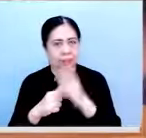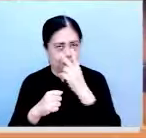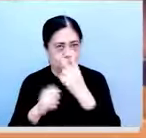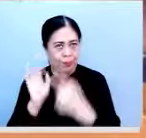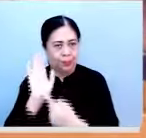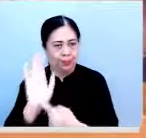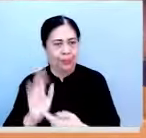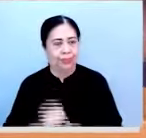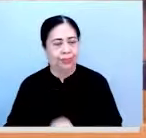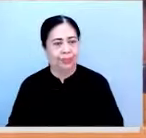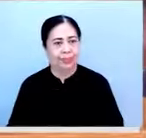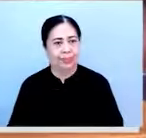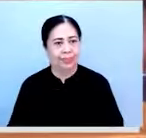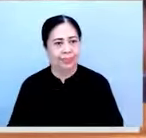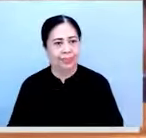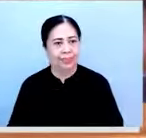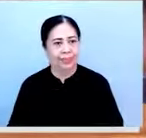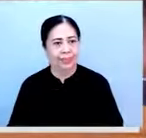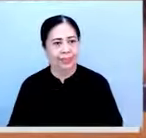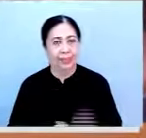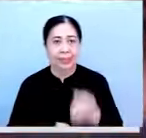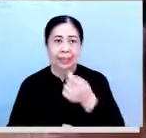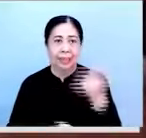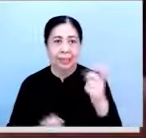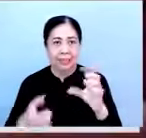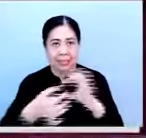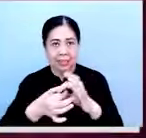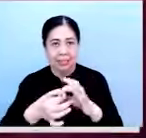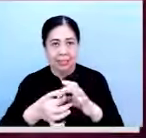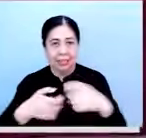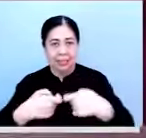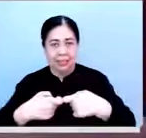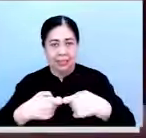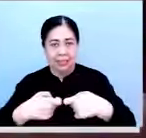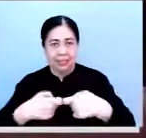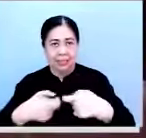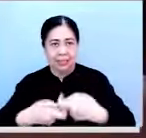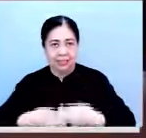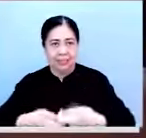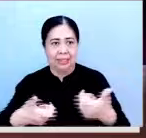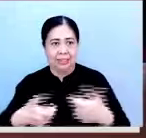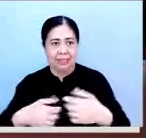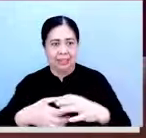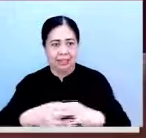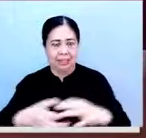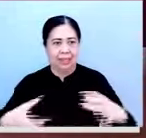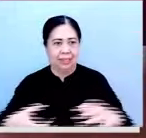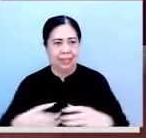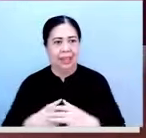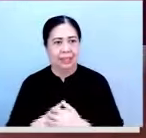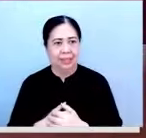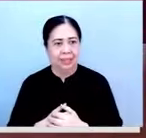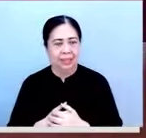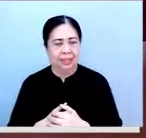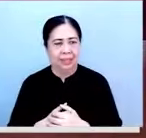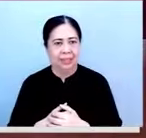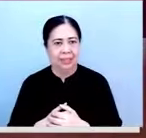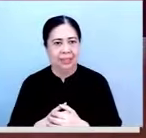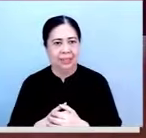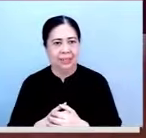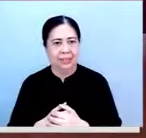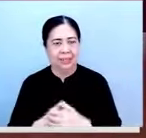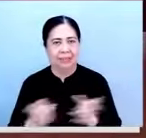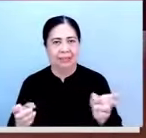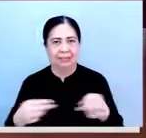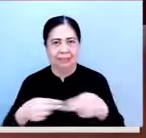Sige, papakita ko ha. So tanggal yung buckle sa ilalim, yun yung pangkapit para doon sa trolley. Ito yun. Yeah. Ayun, may